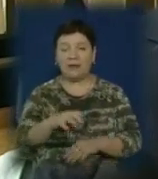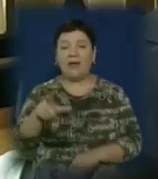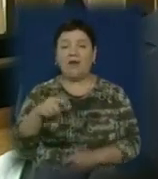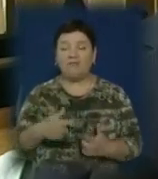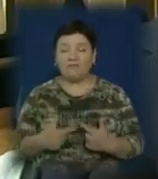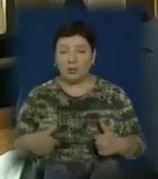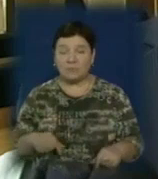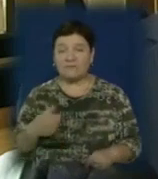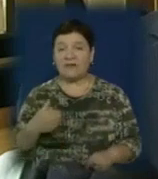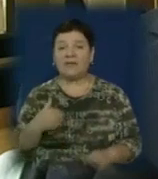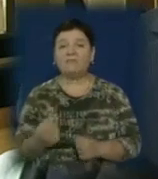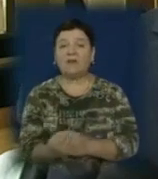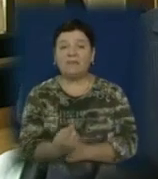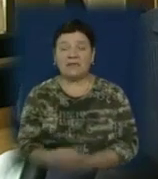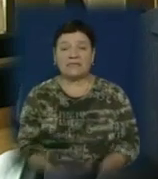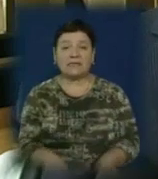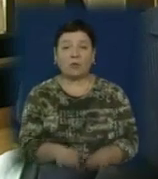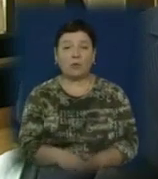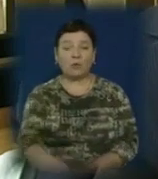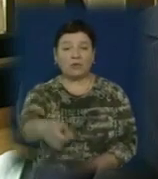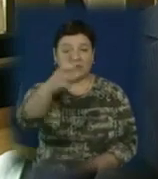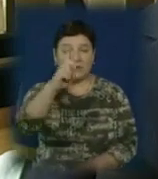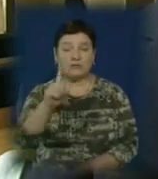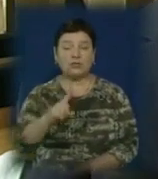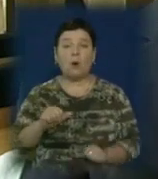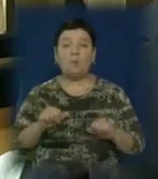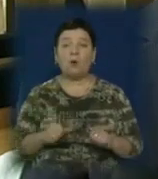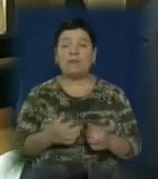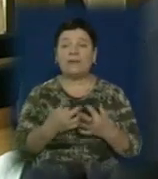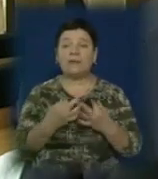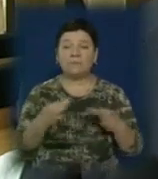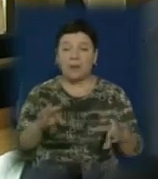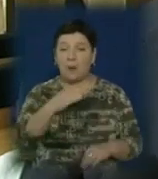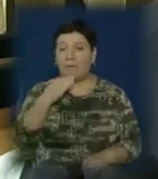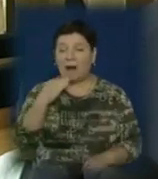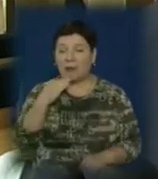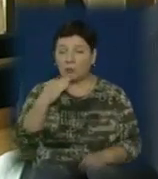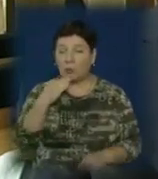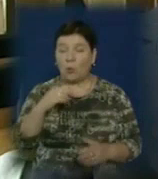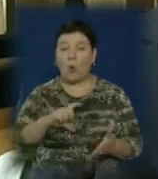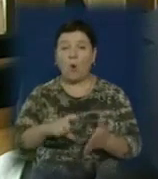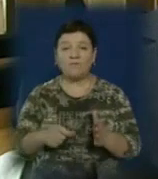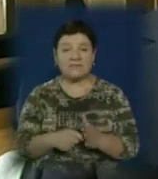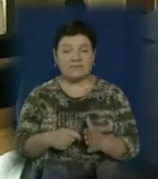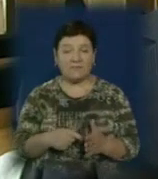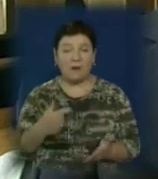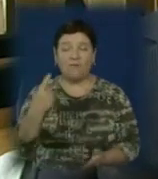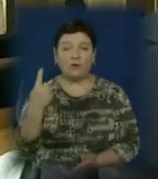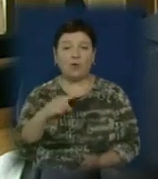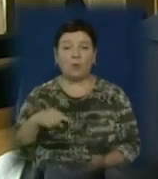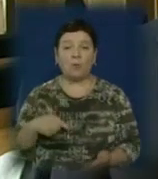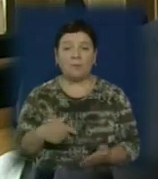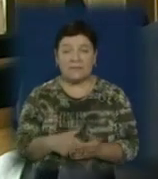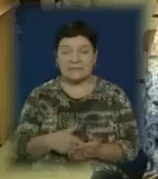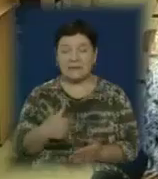відомство, і ми, виявляється, настільки були багатою державою, що ми собі могли дозволити розбудовувати багато офісів в одному місті, і на це нас